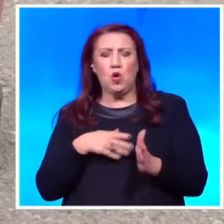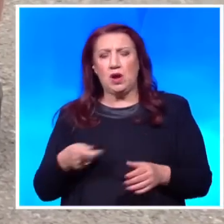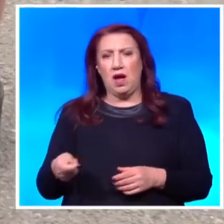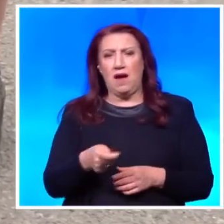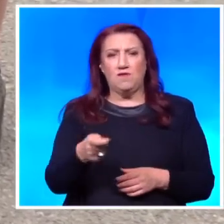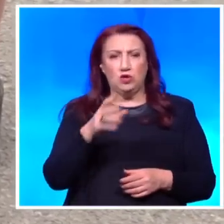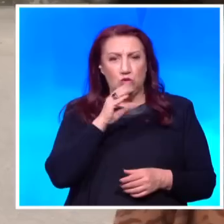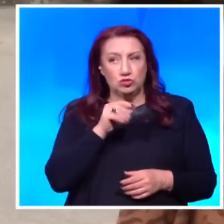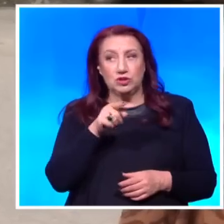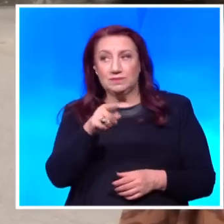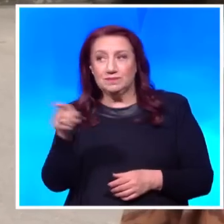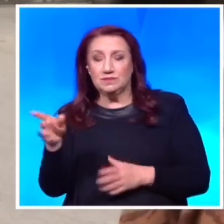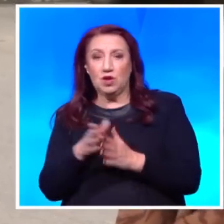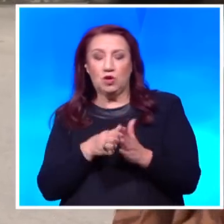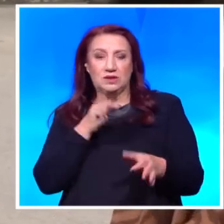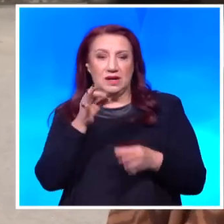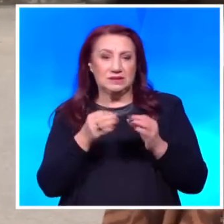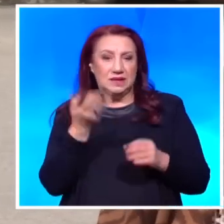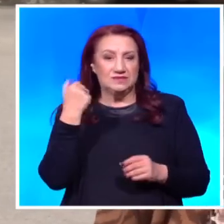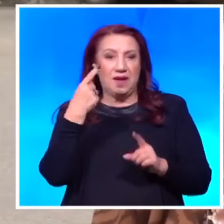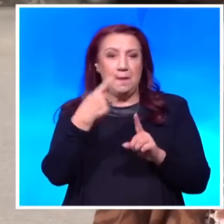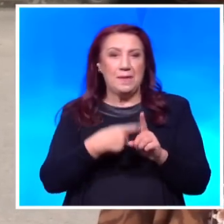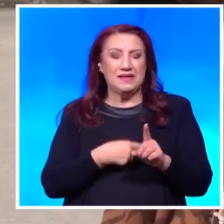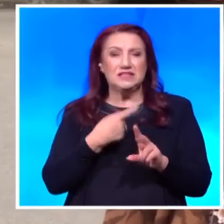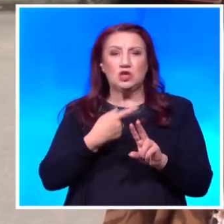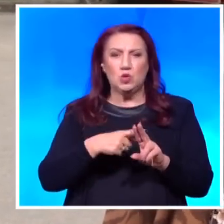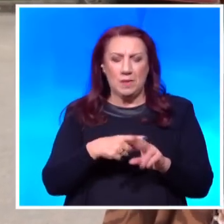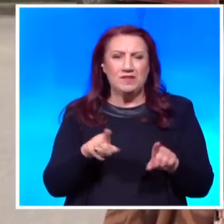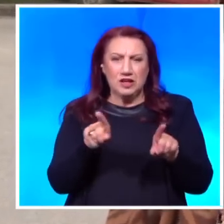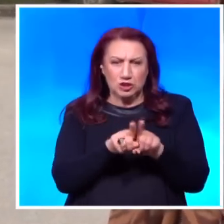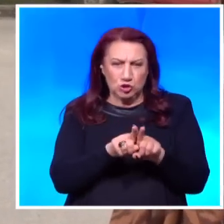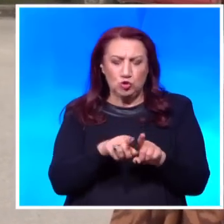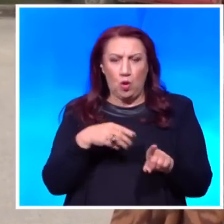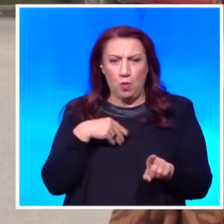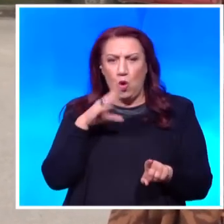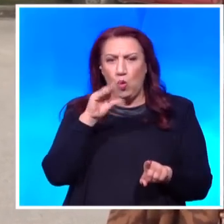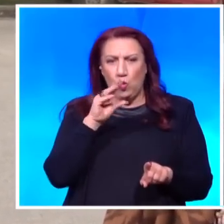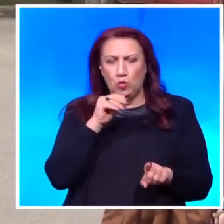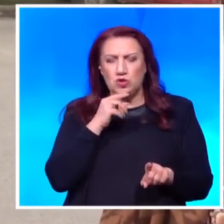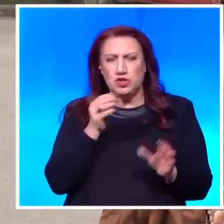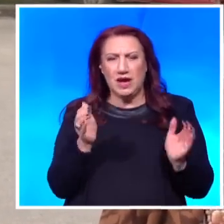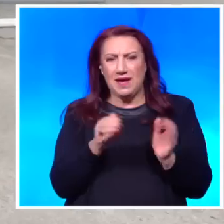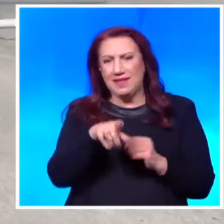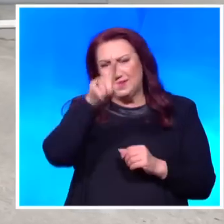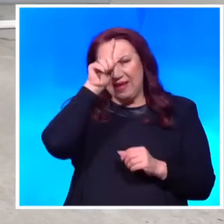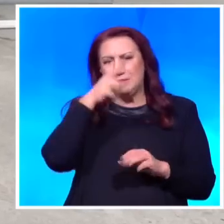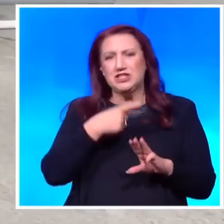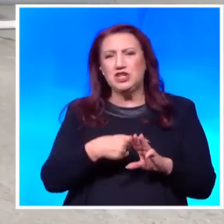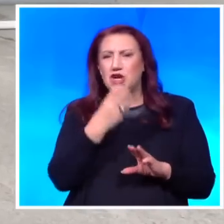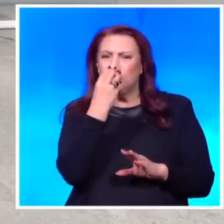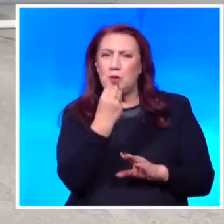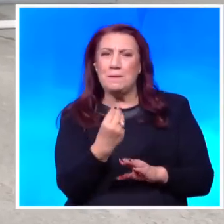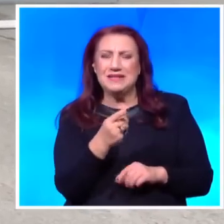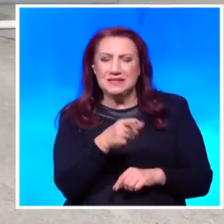нападнати животни. Ноември месец същото се случи с моето куче, немски шпиц. С тялото си